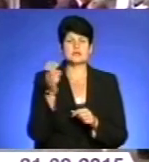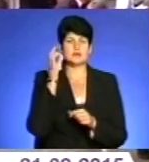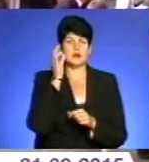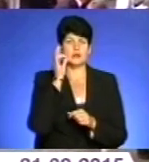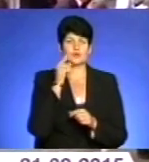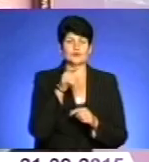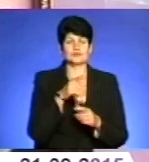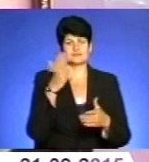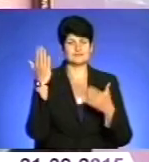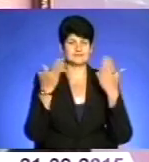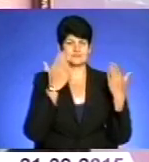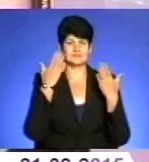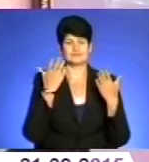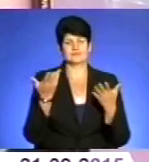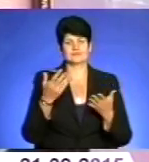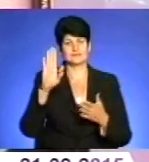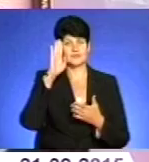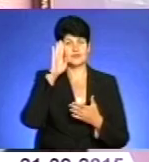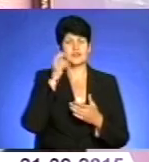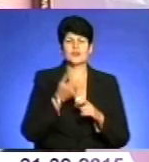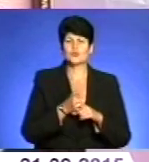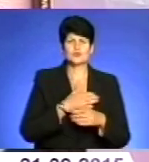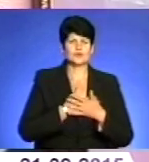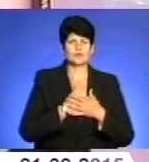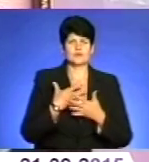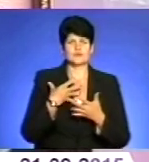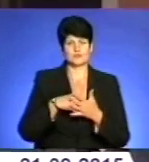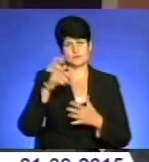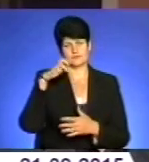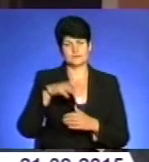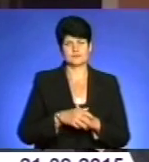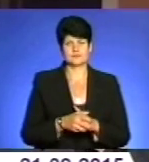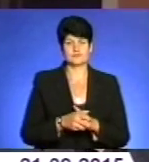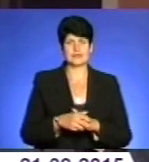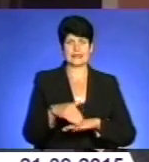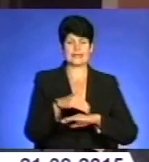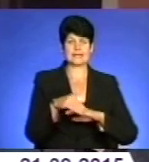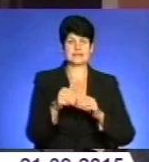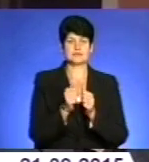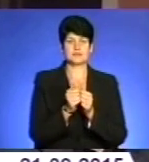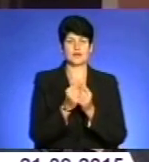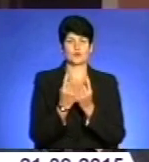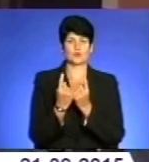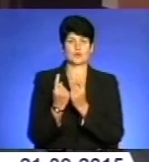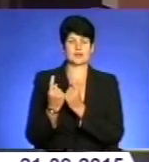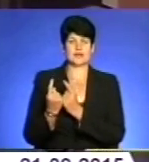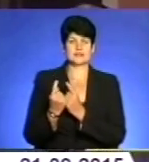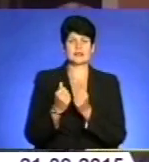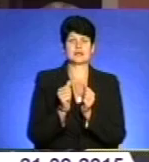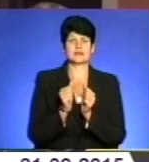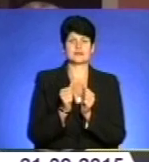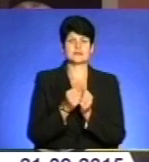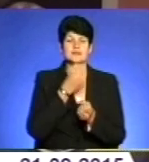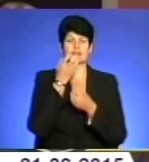як веселого, життєрадісного хлопця, який дуже любив свою батьківщину. На лінійці поряд з однокласниками, з букетом якихось